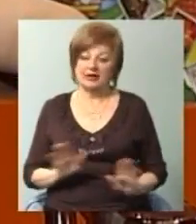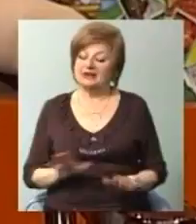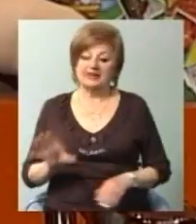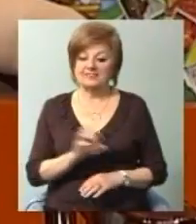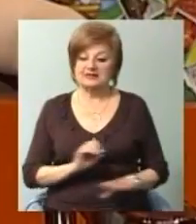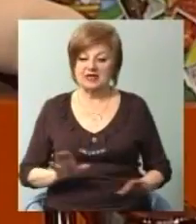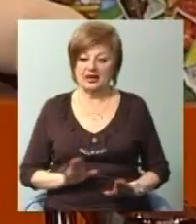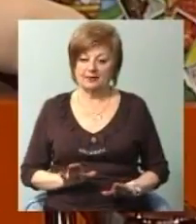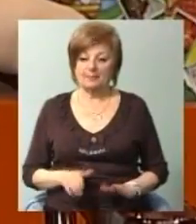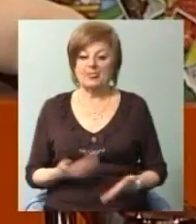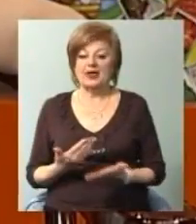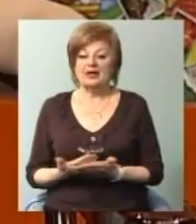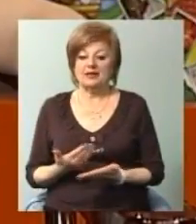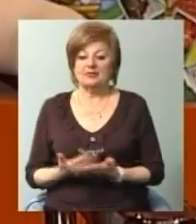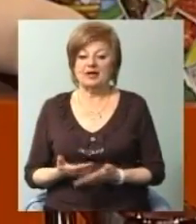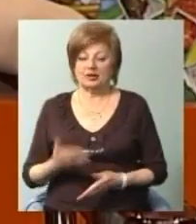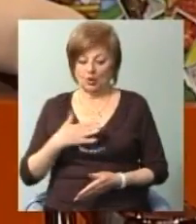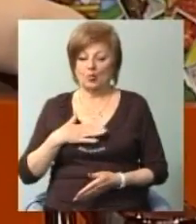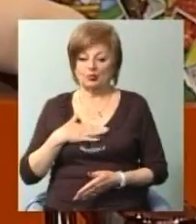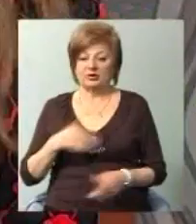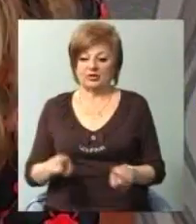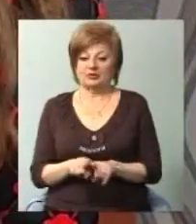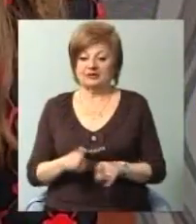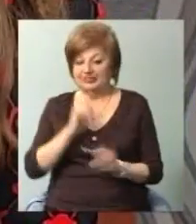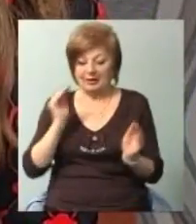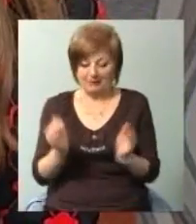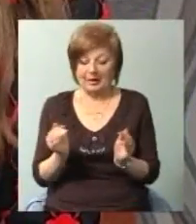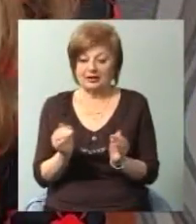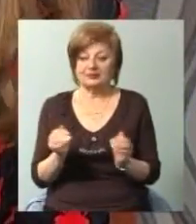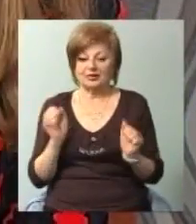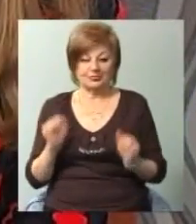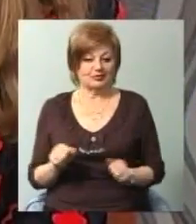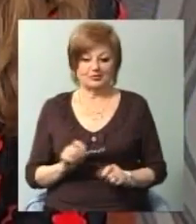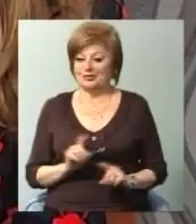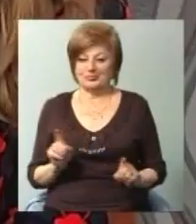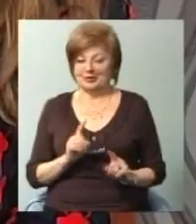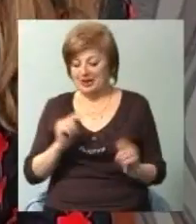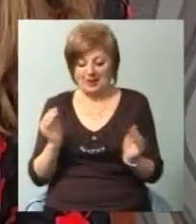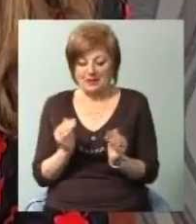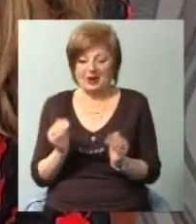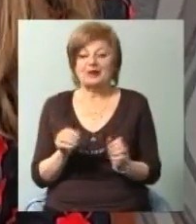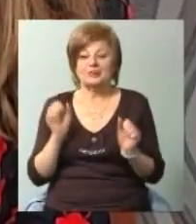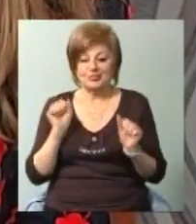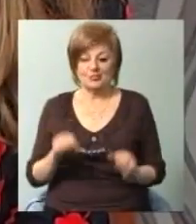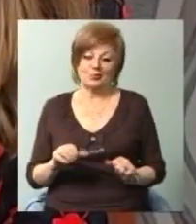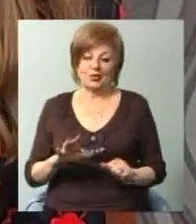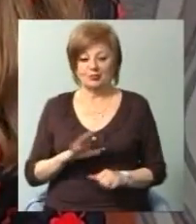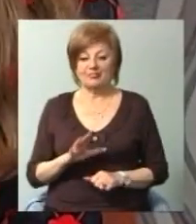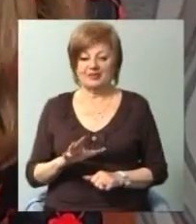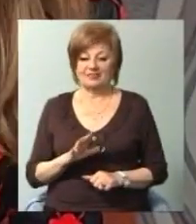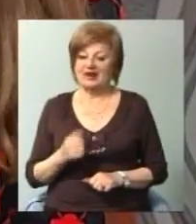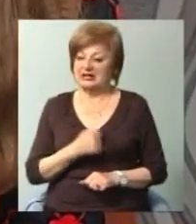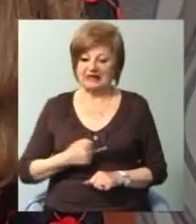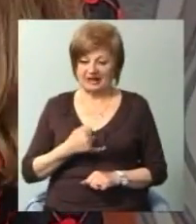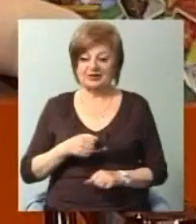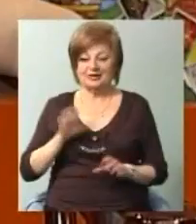можуть? Наприклад, як у мене. Маленькі цуцики? Так. Мені здається, що маленькі цуцики теж бувають дуже такі, знаєш, агресивні